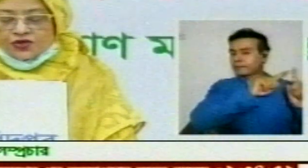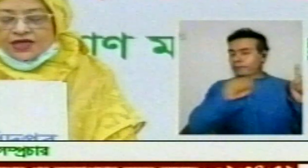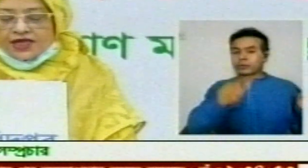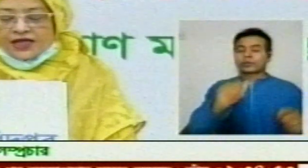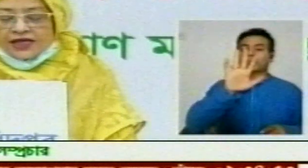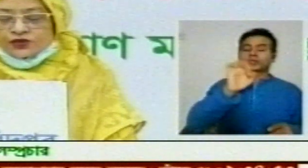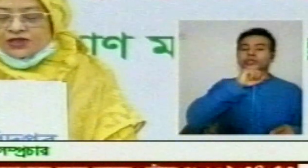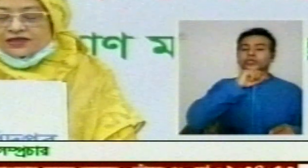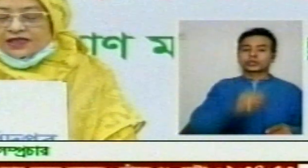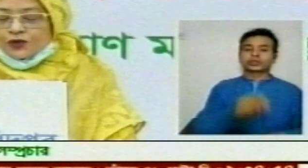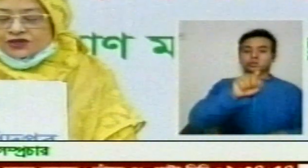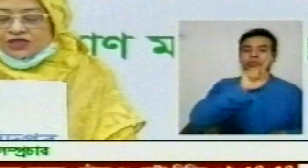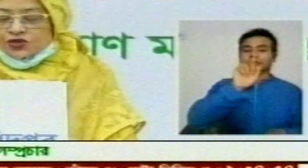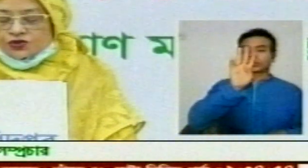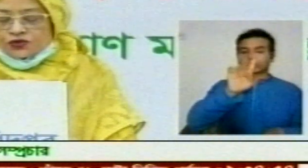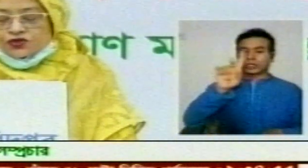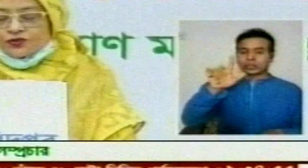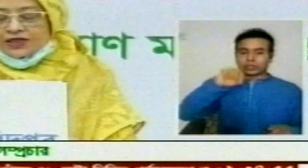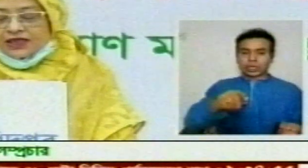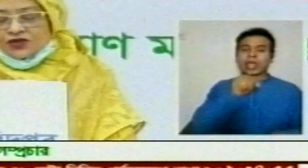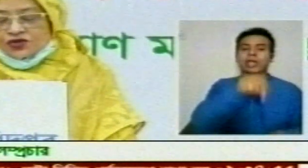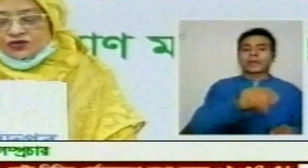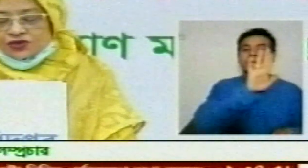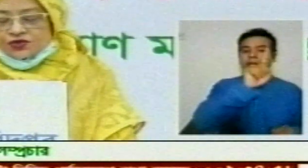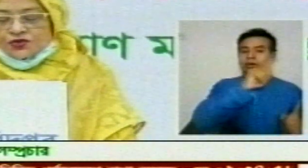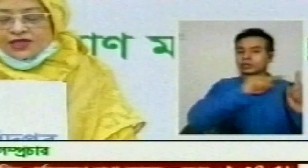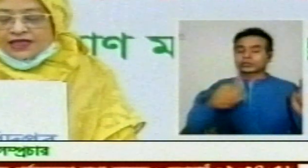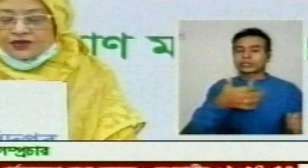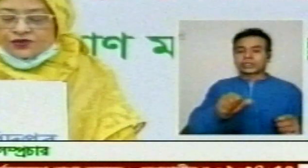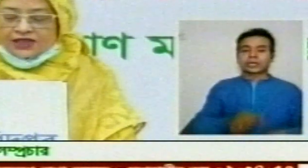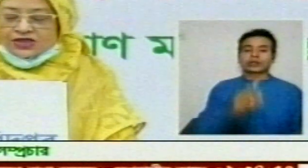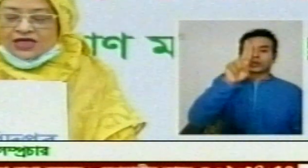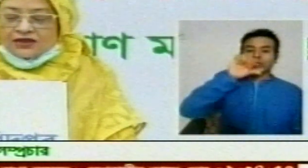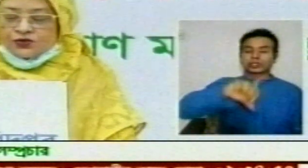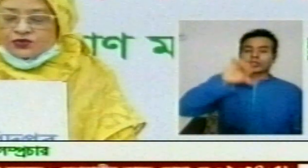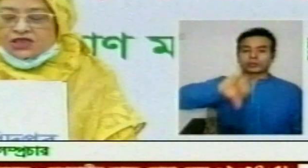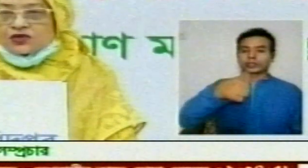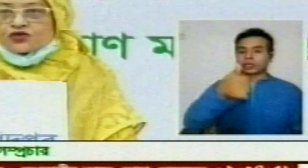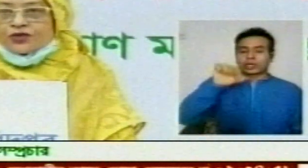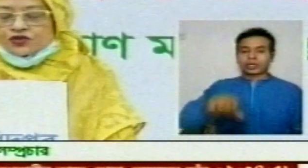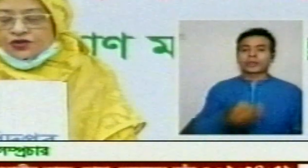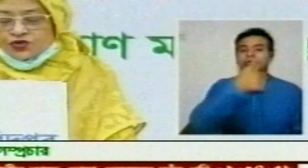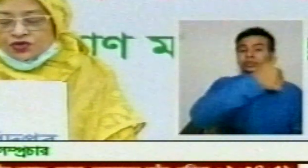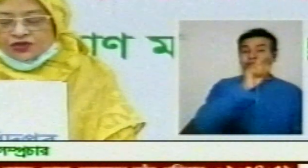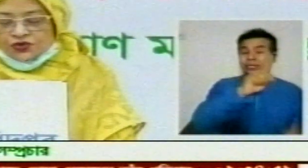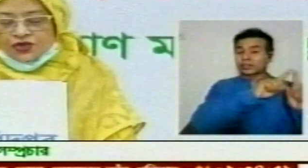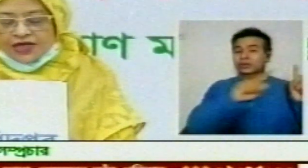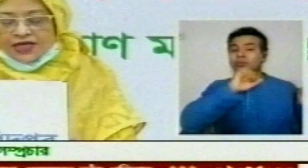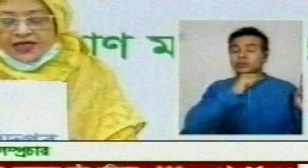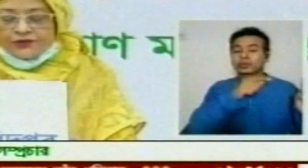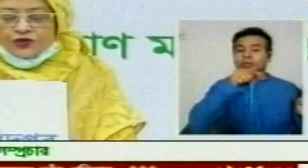8.29%, 41 থেকে 50 17.39%, 51 থেকে 60